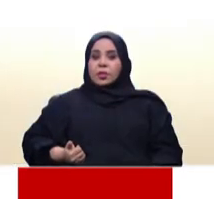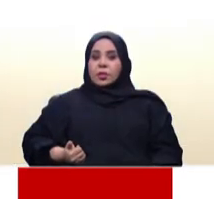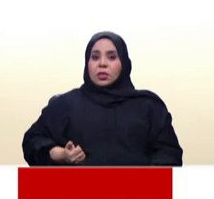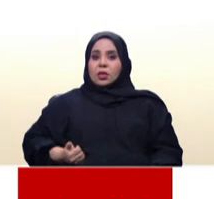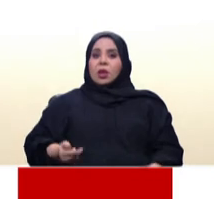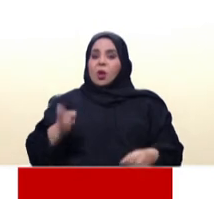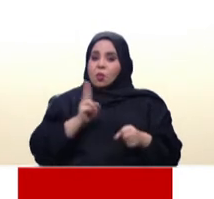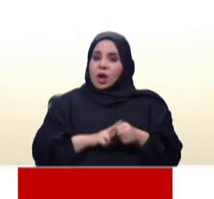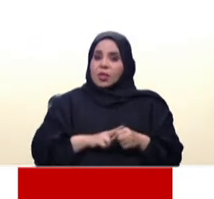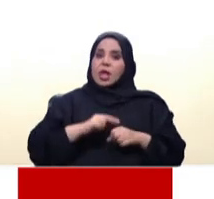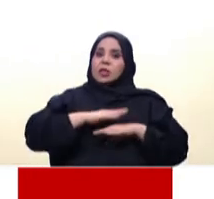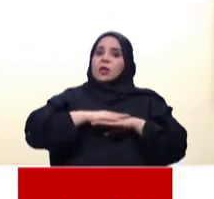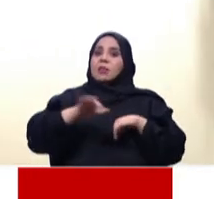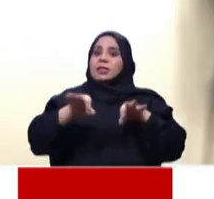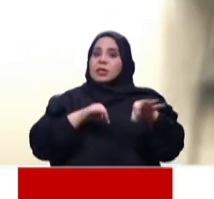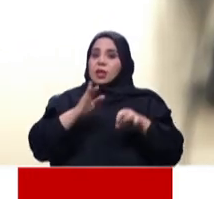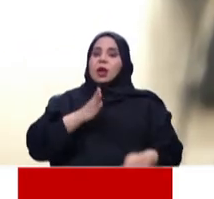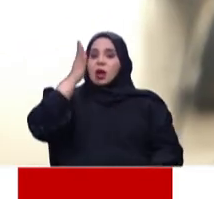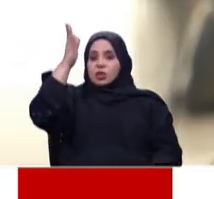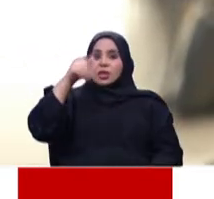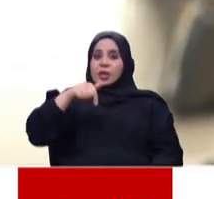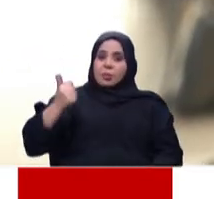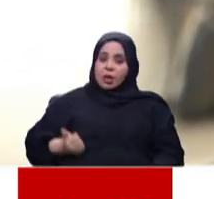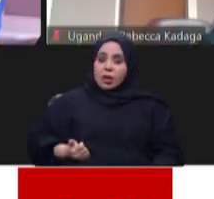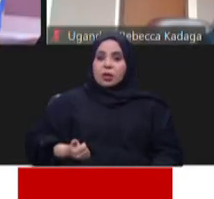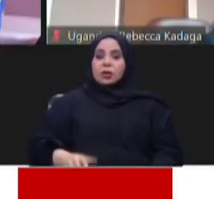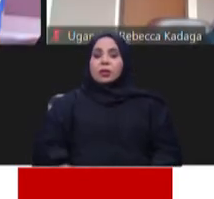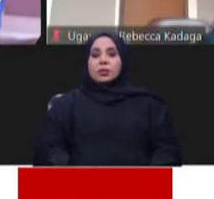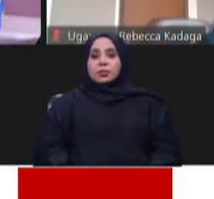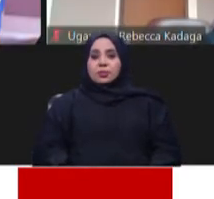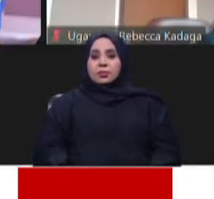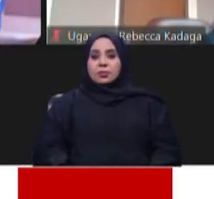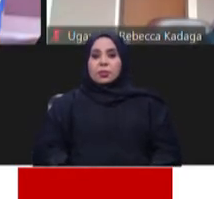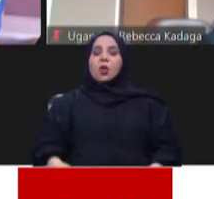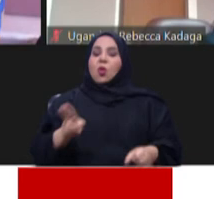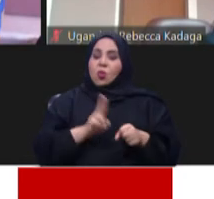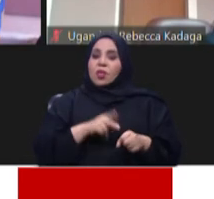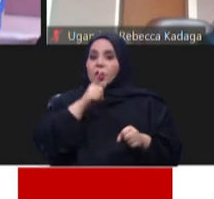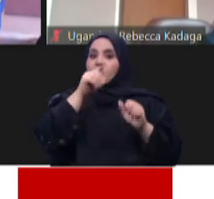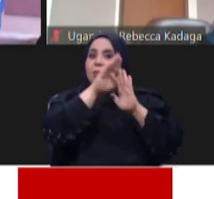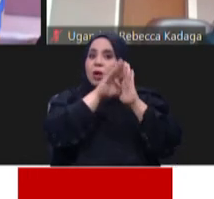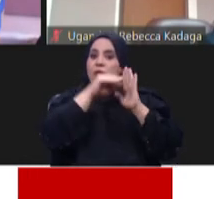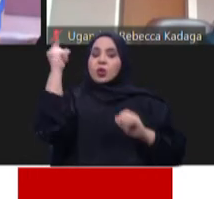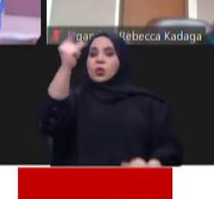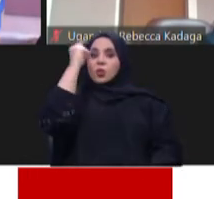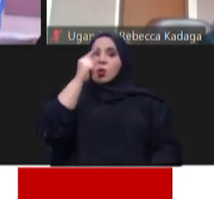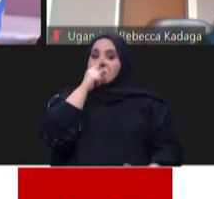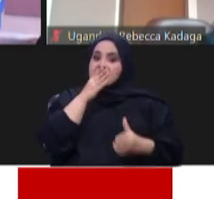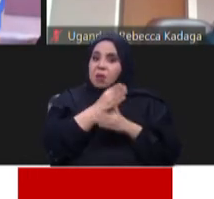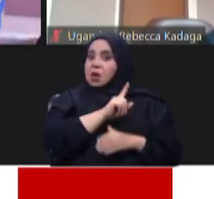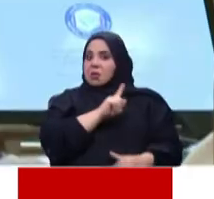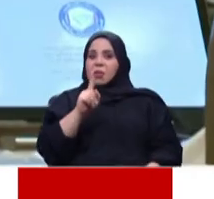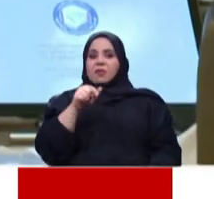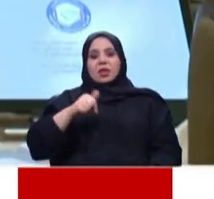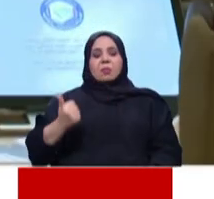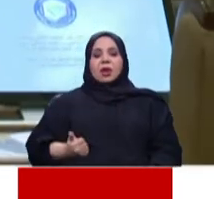للسياسة الخارجية البحرينية التي تبني دائما وفق المعايير الدولية دون التدخل في الشؤون الداخلية